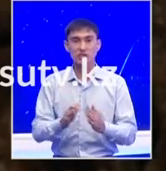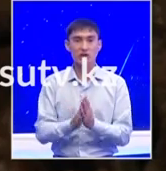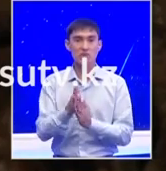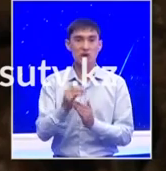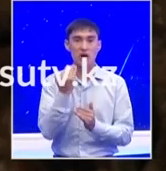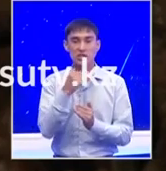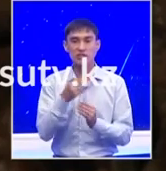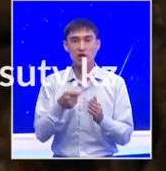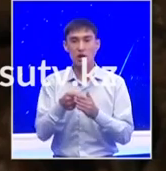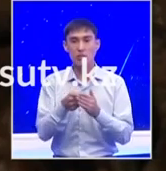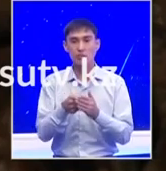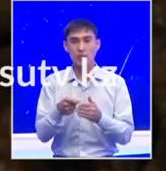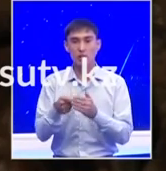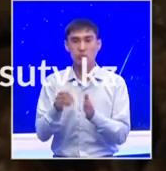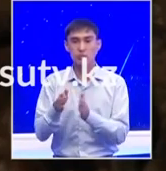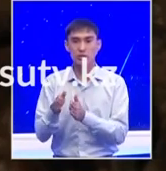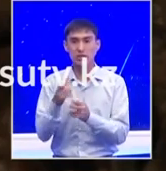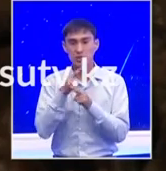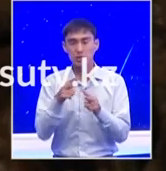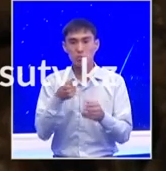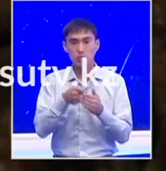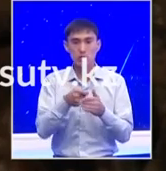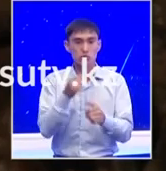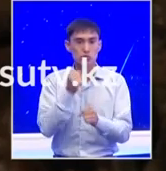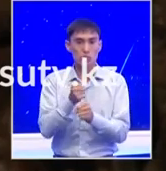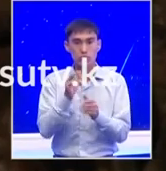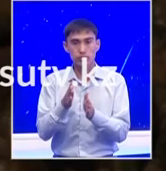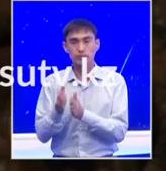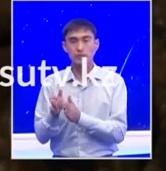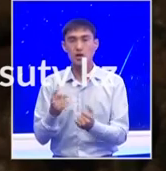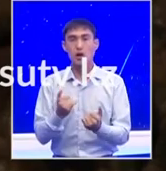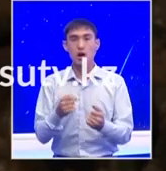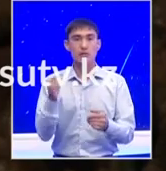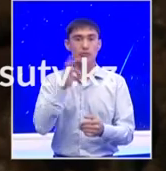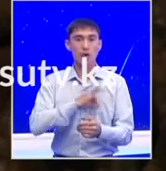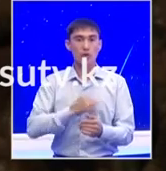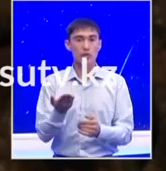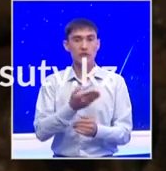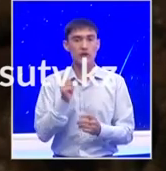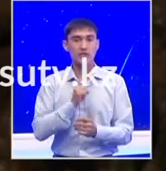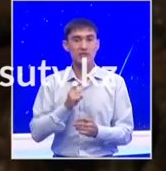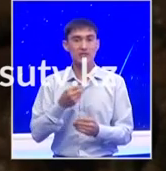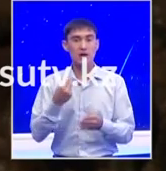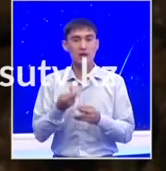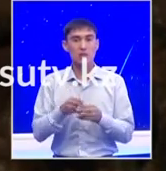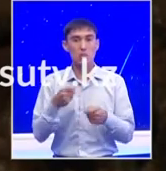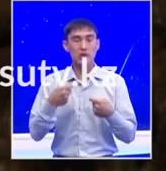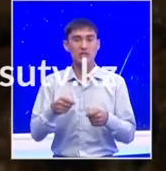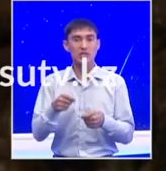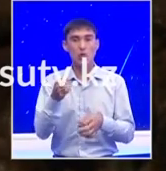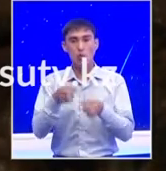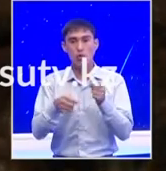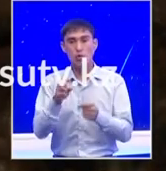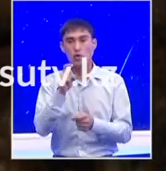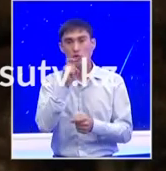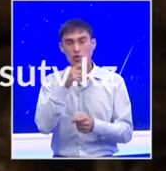Кормим лошадей порционно. Следим за их питанием очень строго. Одним из основных доходов нашего хозяйства является продажа кумыса. Жители